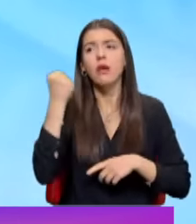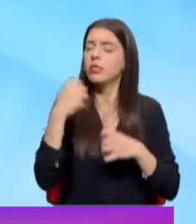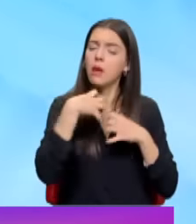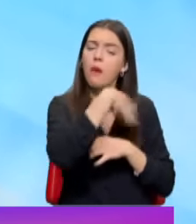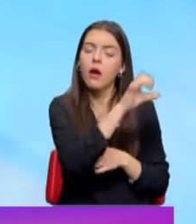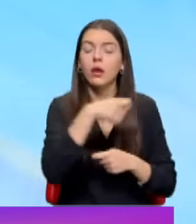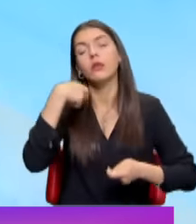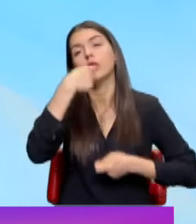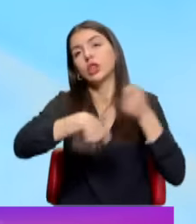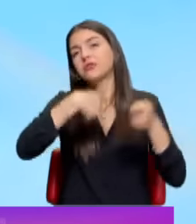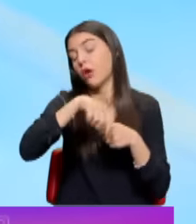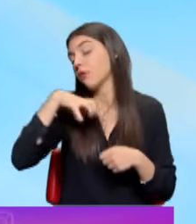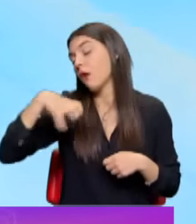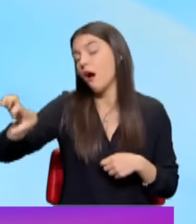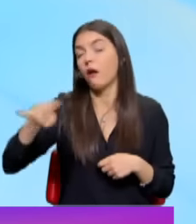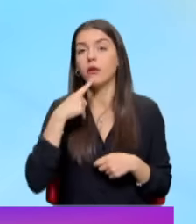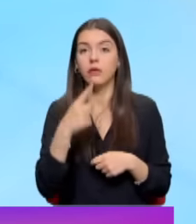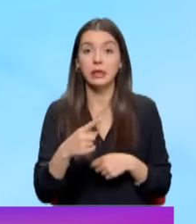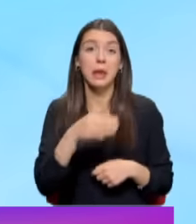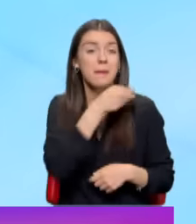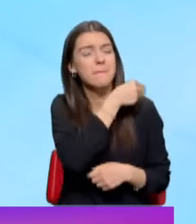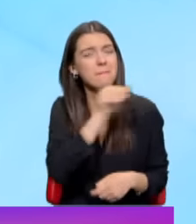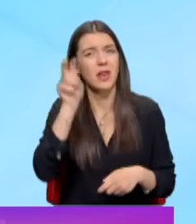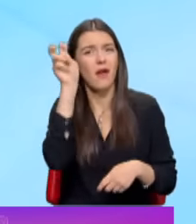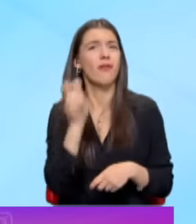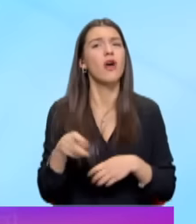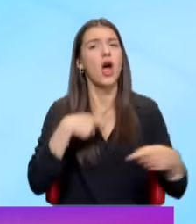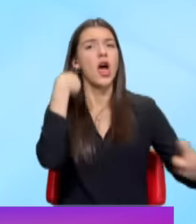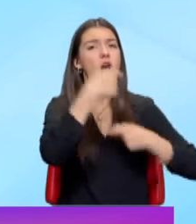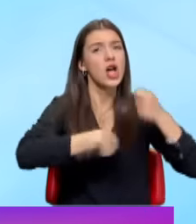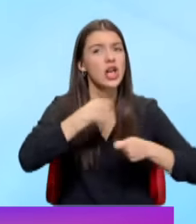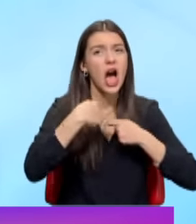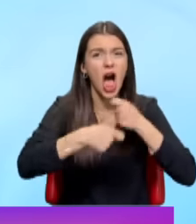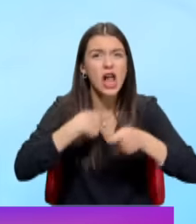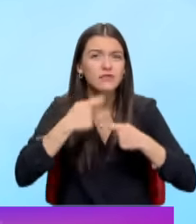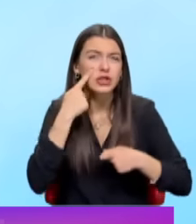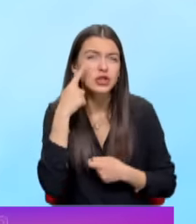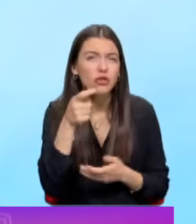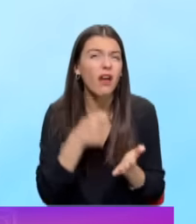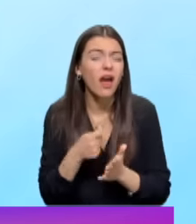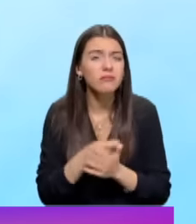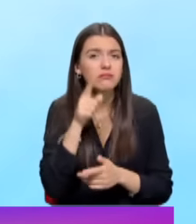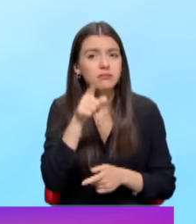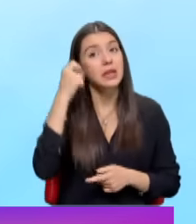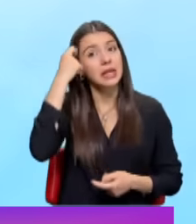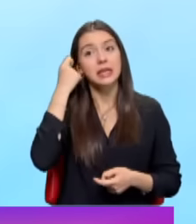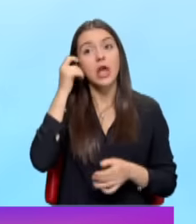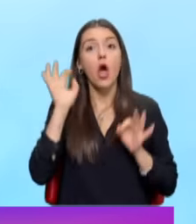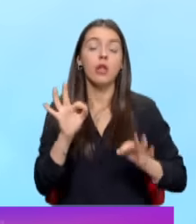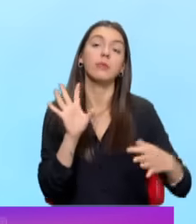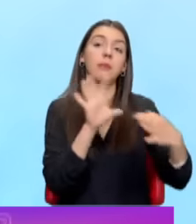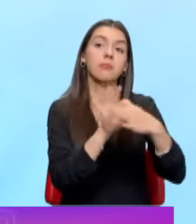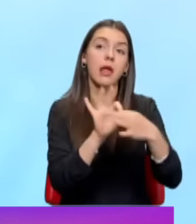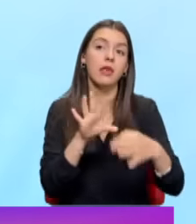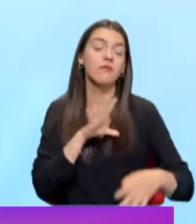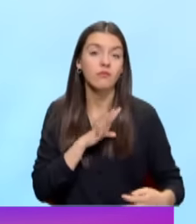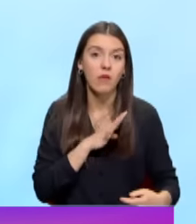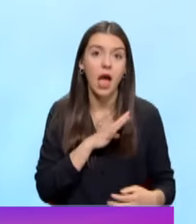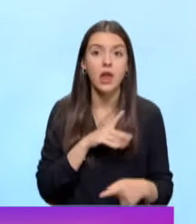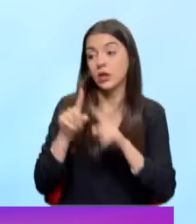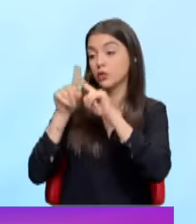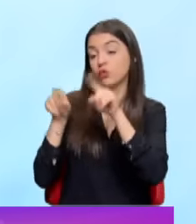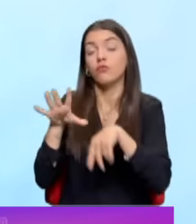dedi. Milyarlarca dolarlık alışverişi savundu. İsrail'le önemli bağlantıları olduğunu söylediği iş insanlarını ve